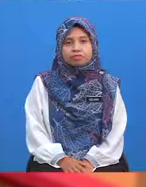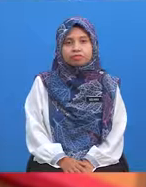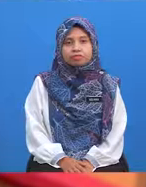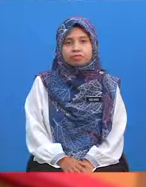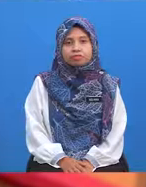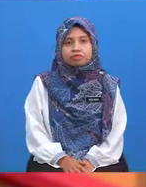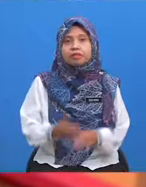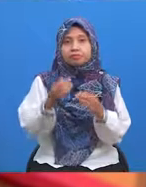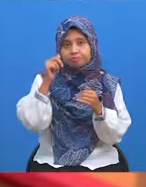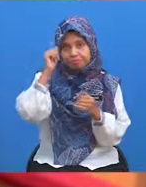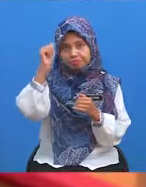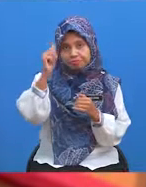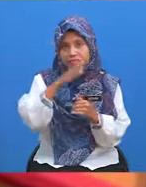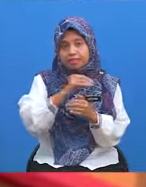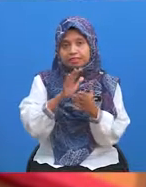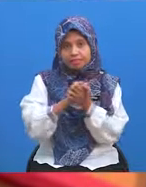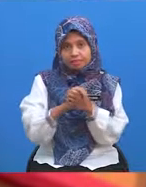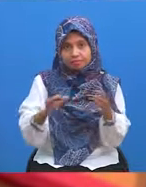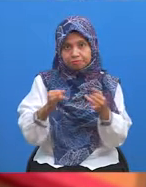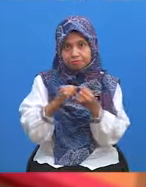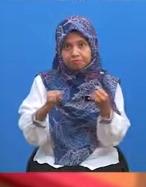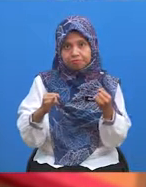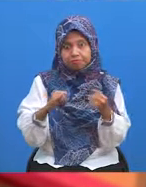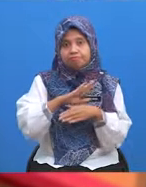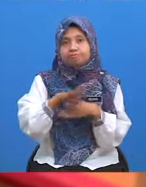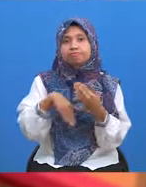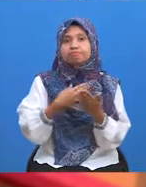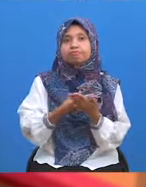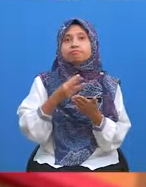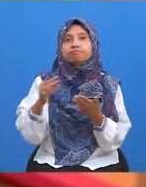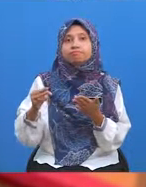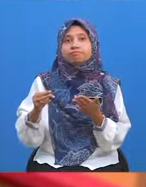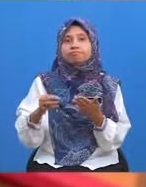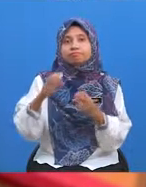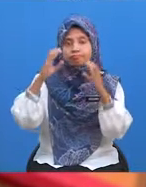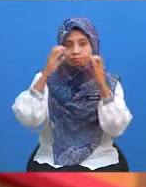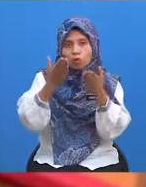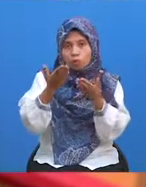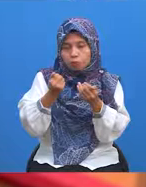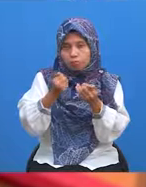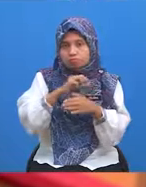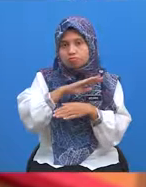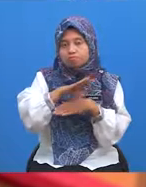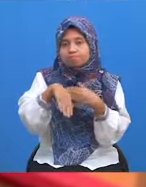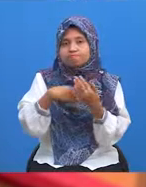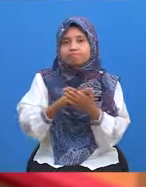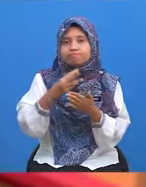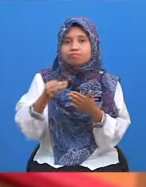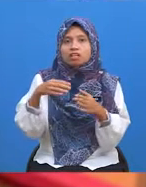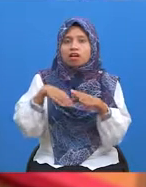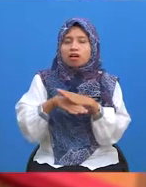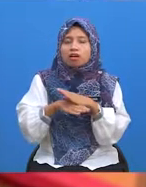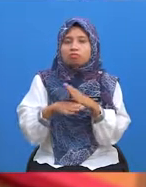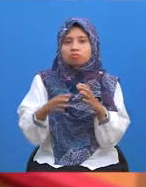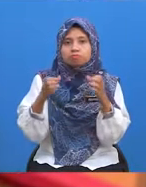Assalamualaikum dan salam sejahtera semua murid. Cikgu berharap murid-murid dalam keadaan sihat